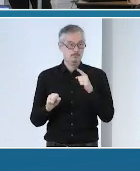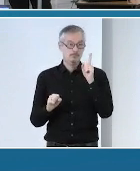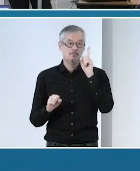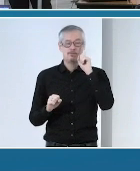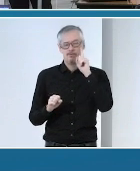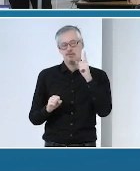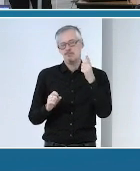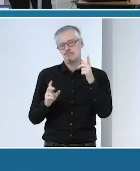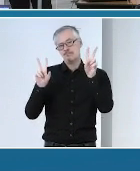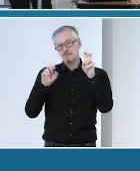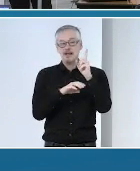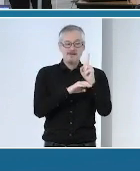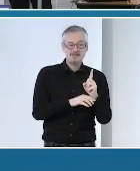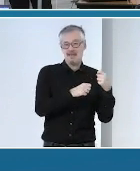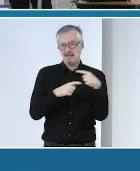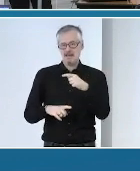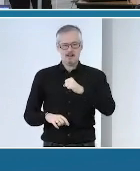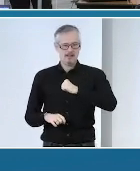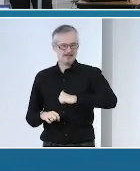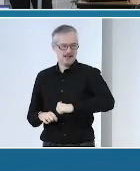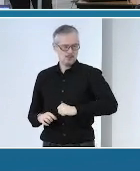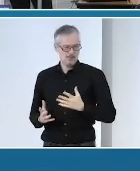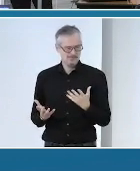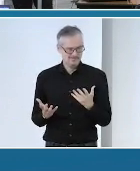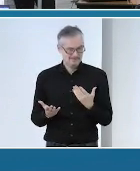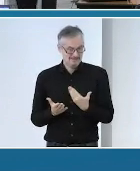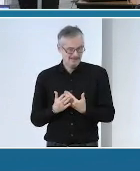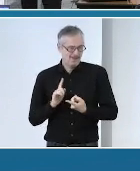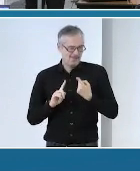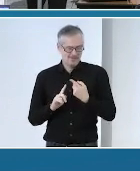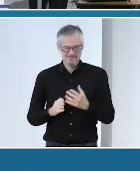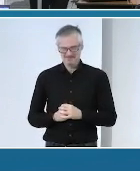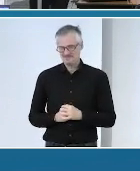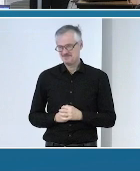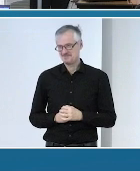accélération. Hein, c'est l'accélération gravitaire. Voilà. Donc, ces